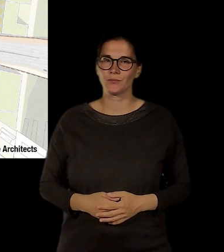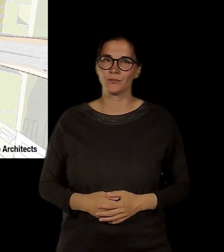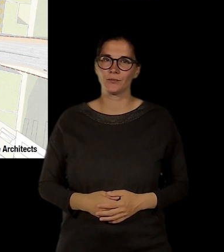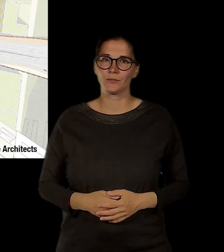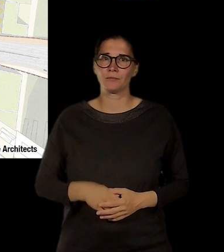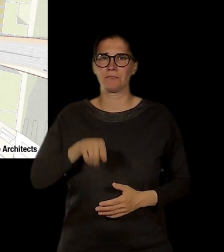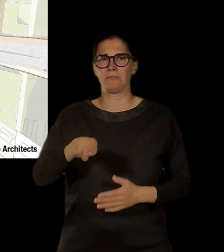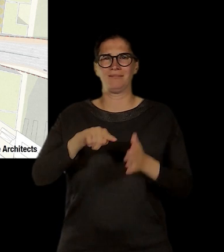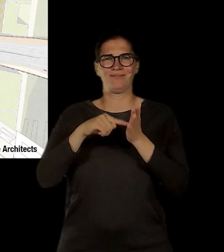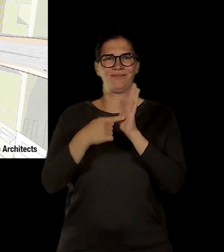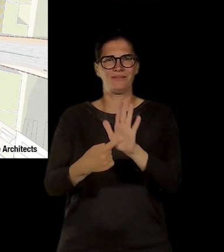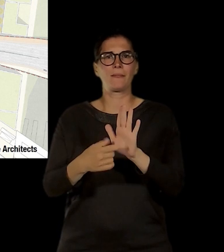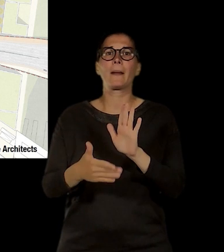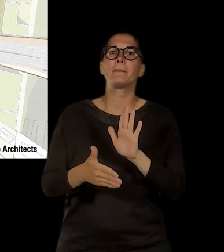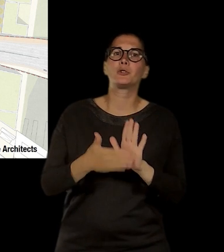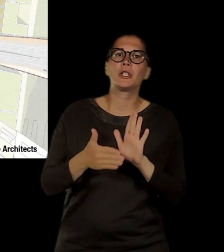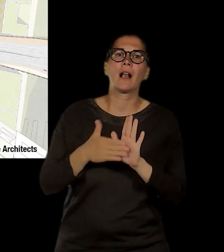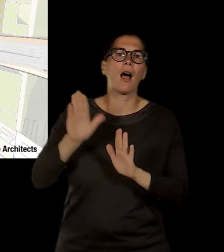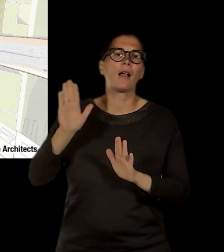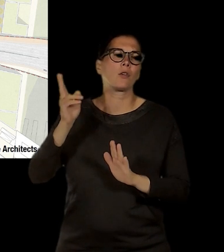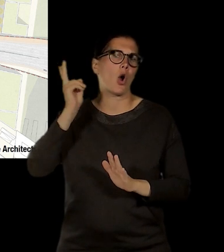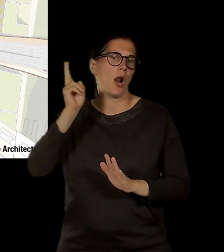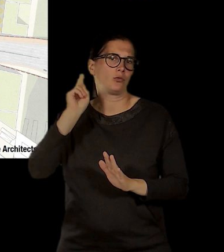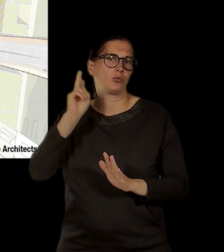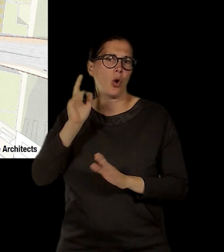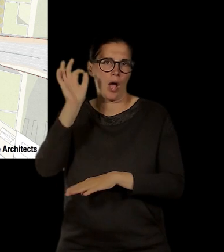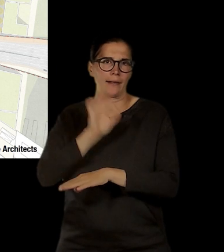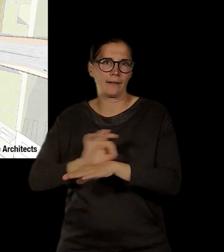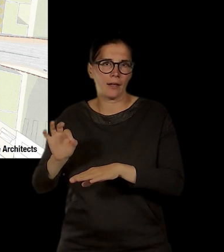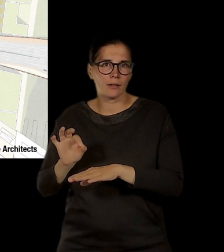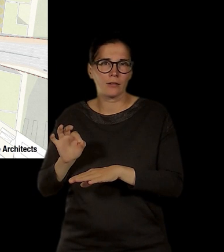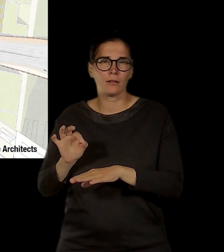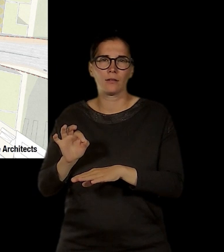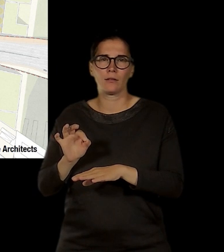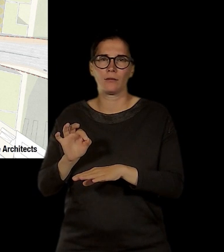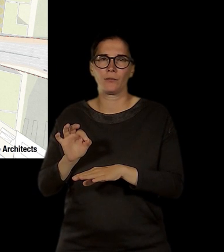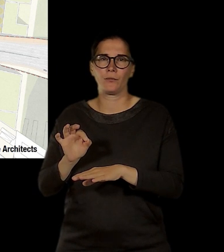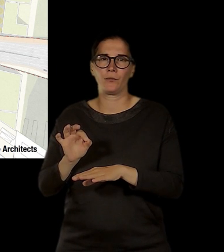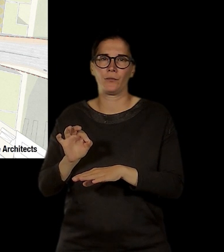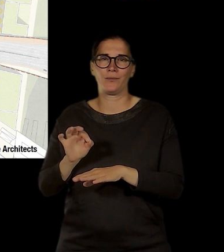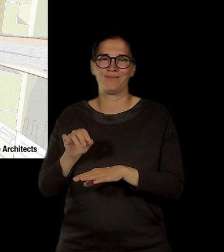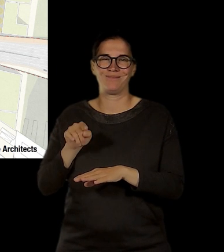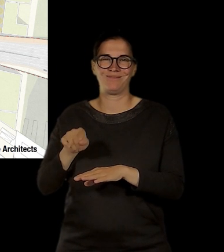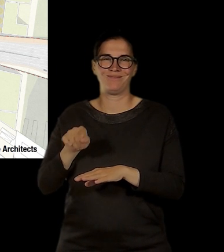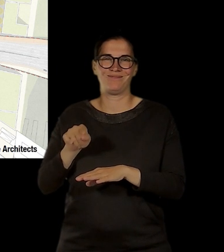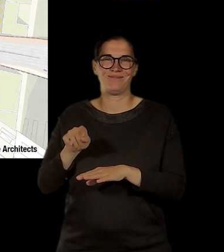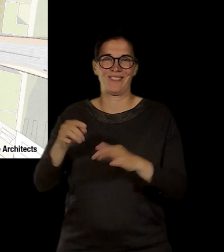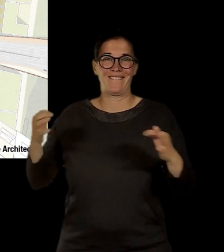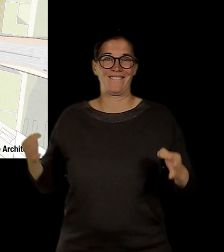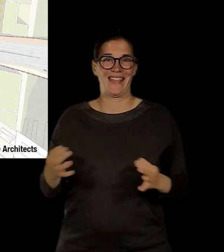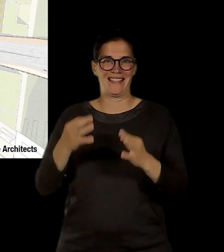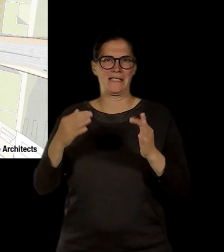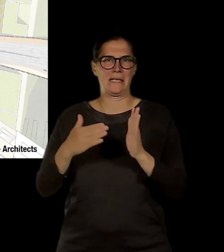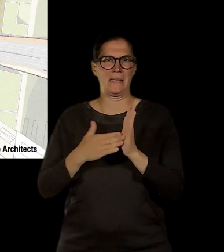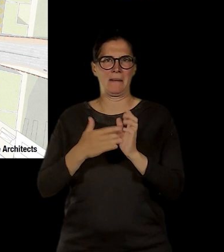Tohle je vlastně příklad těch holandských architektů, kteří vlastně tu magistrálu, která